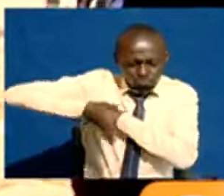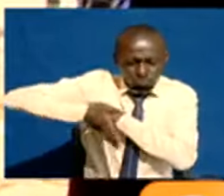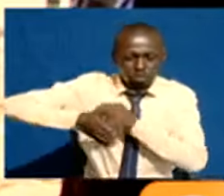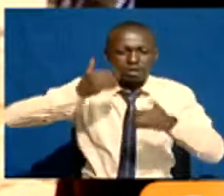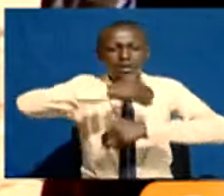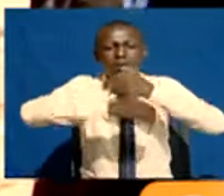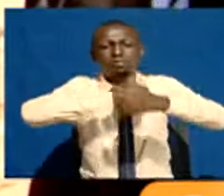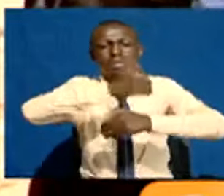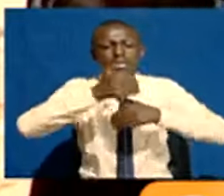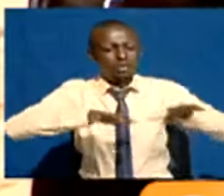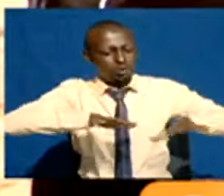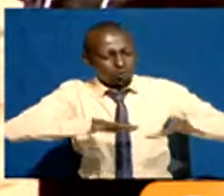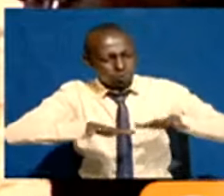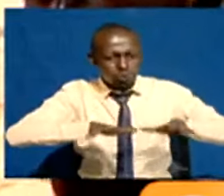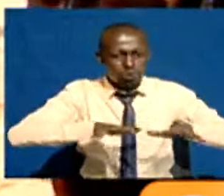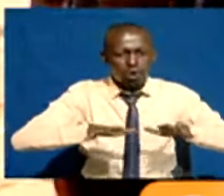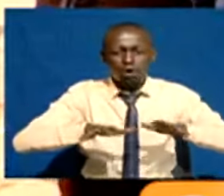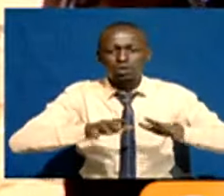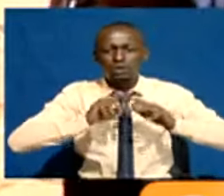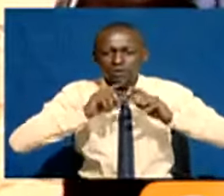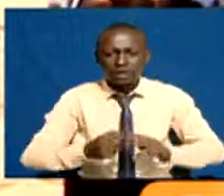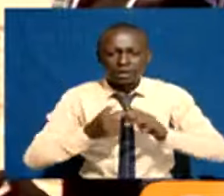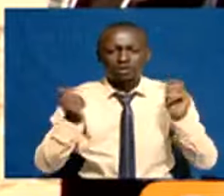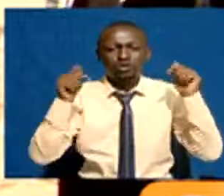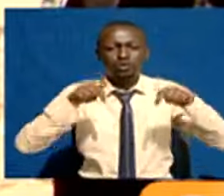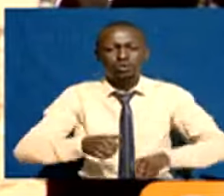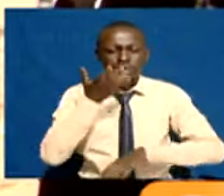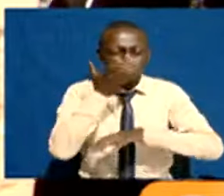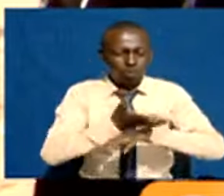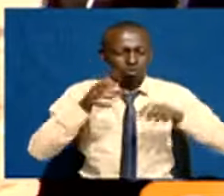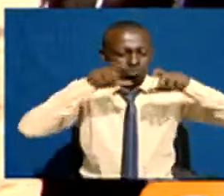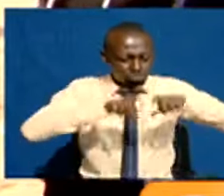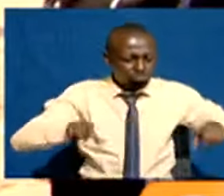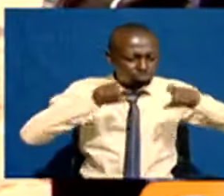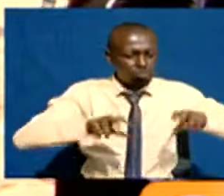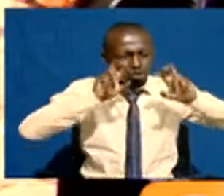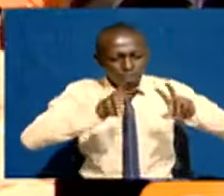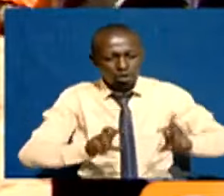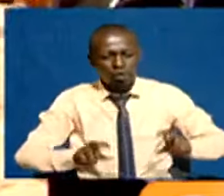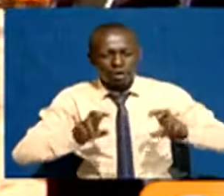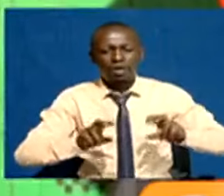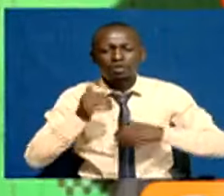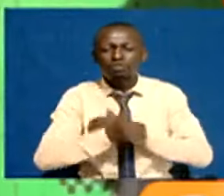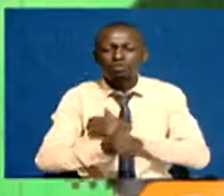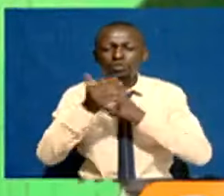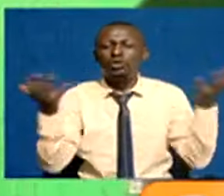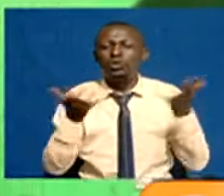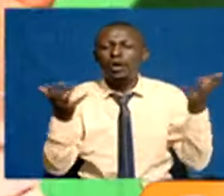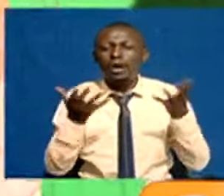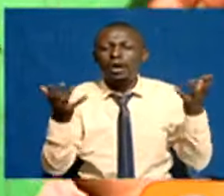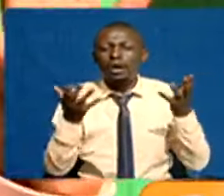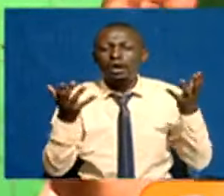chuma, sawa. Sasa leo sasa watu wanatoa machuma kasi maasila. Hatuna mali ya kuenda, tunalala inje. Hizi